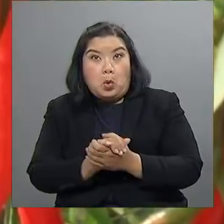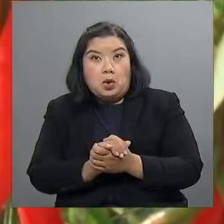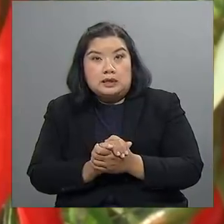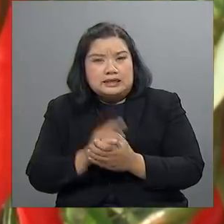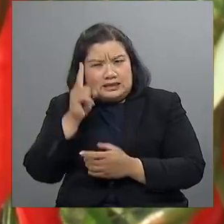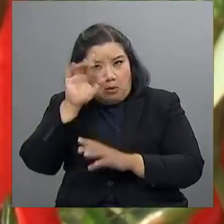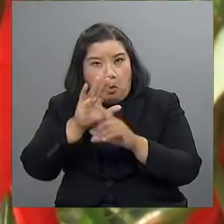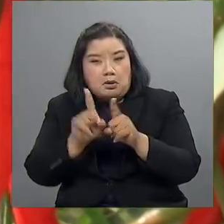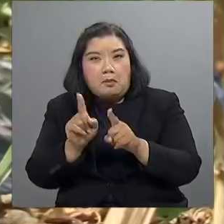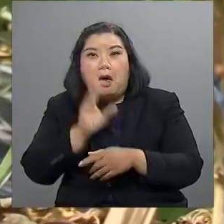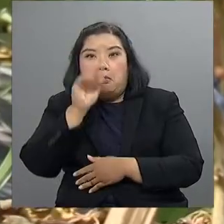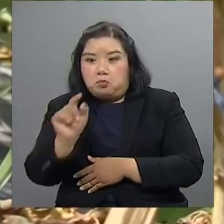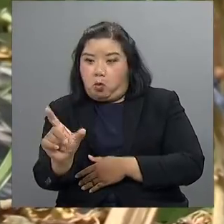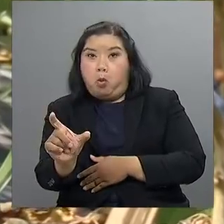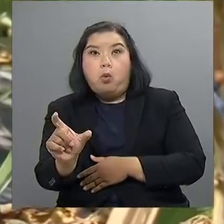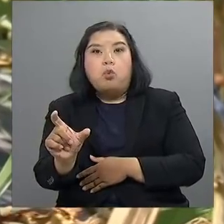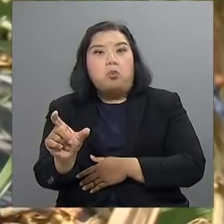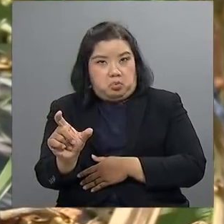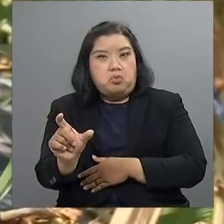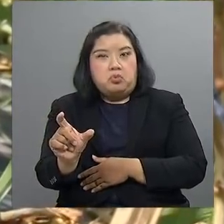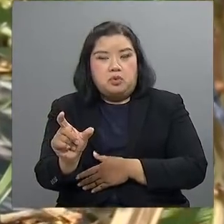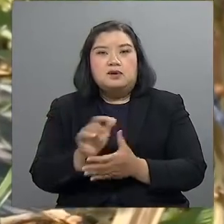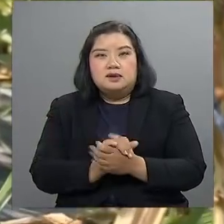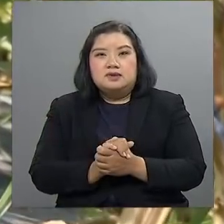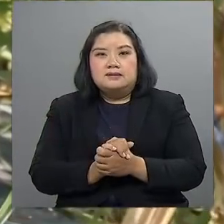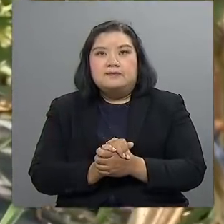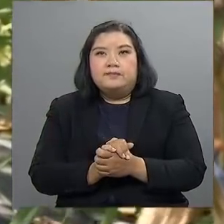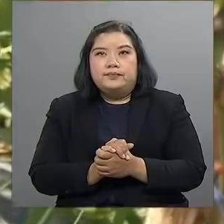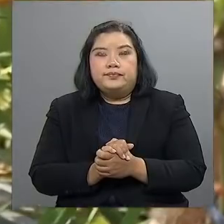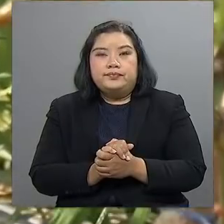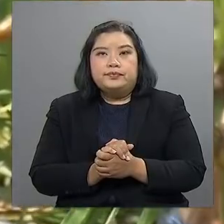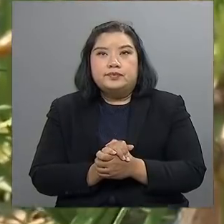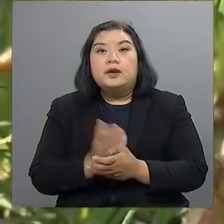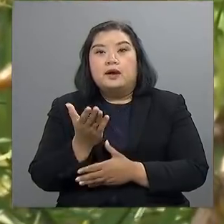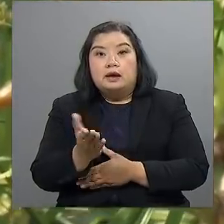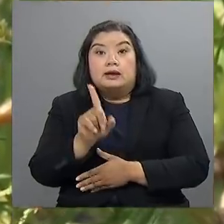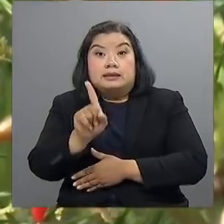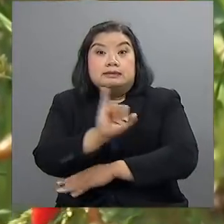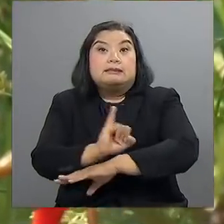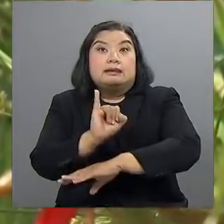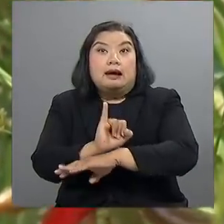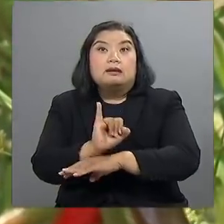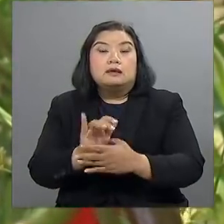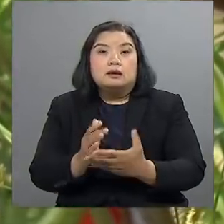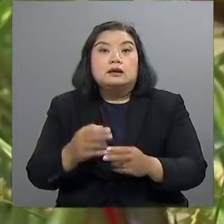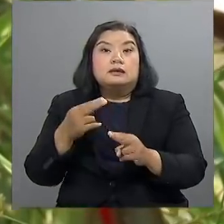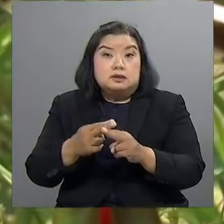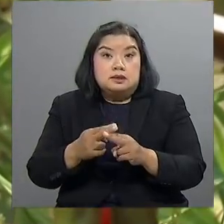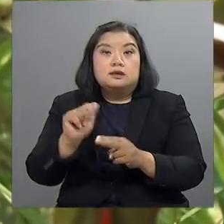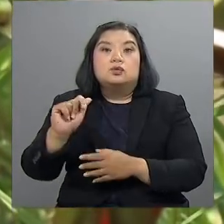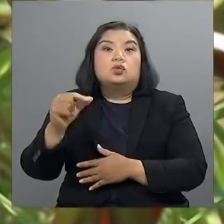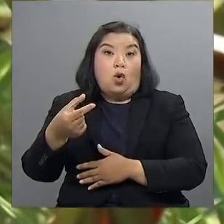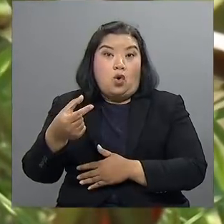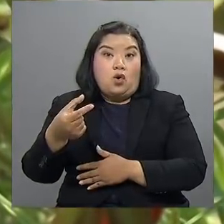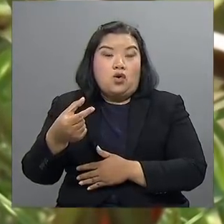ครับพริก มันใหญ่มากเลยนะพริกอะไรเม็ดใหญ่ขนาดนี้เอามาดูกันดีกว่านะครับนี่คือ1ไร่1ไร่จริงๆด้วยของคุณทองแดนสอนแก้วครับ